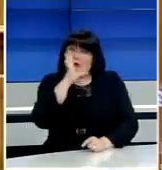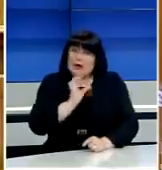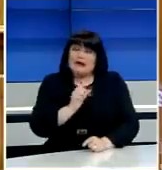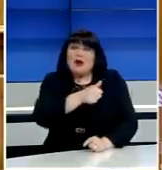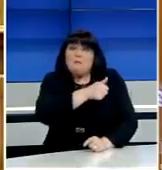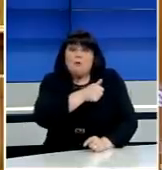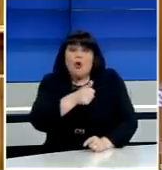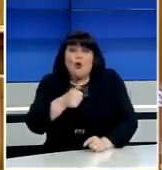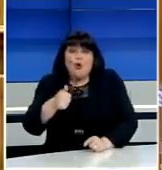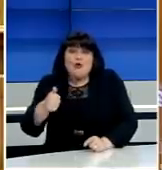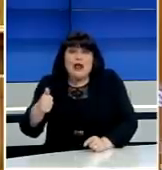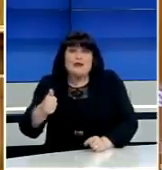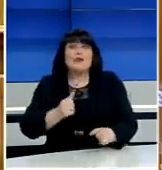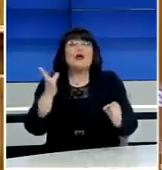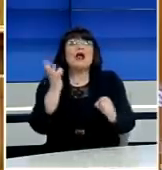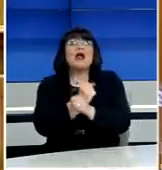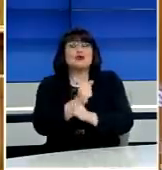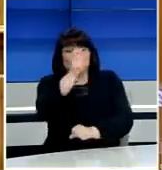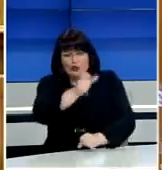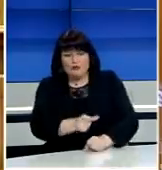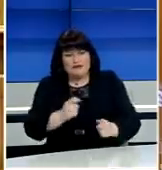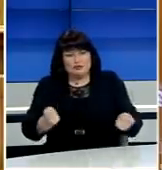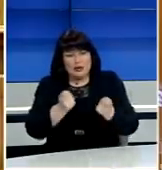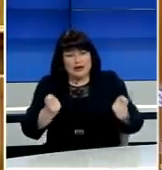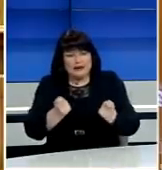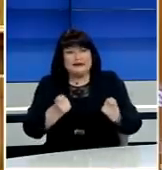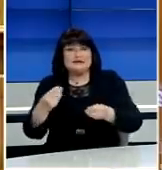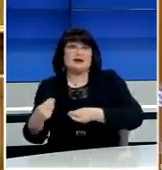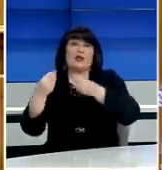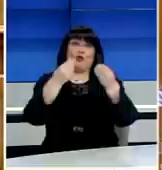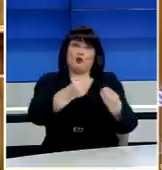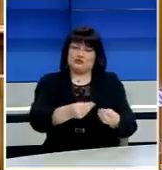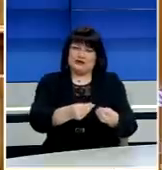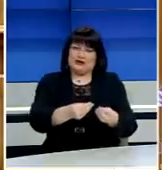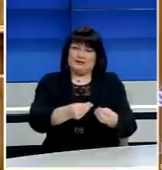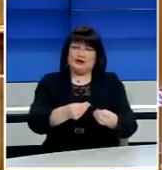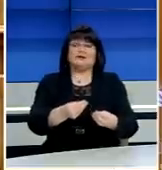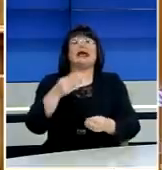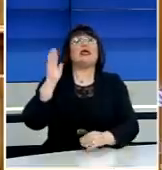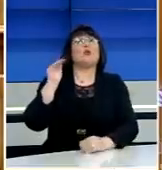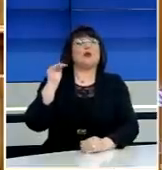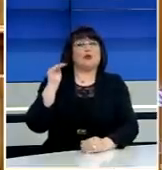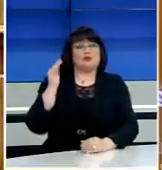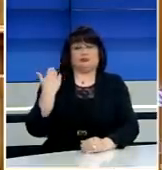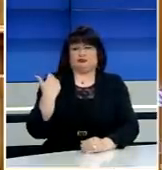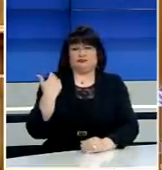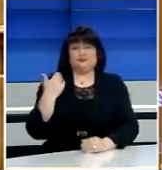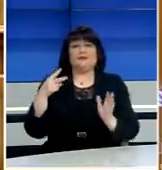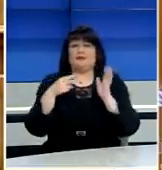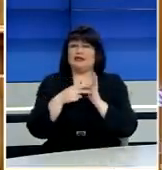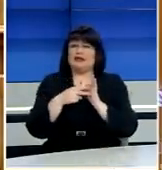πραγματικά θεωρώ ότι είναι κατόρθωμα αυτό που πετύχατε. Παραλάβατε τον Ιούλιο